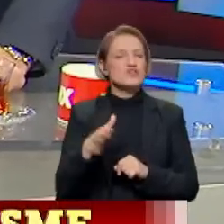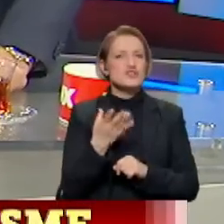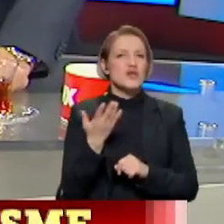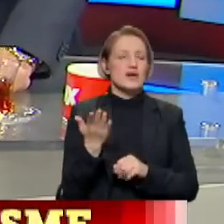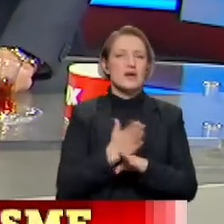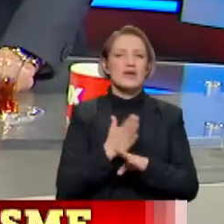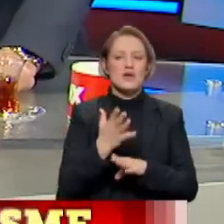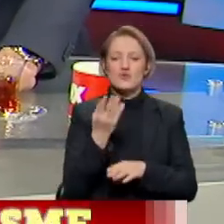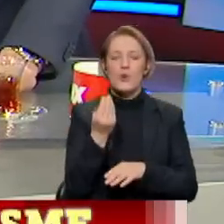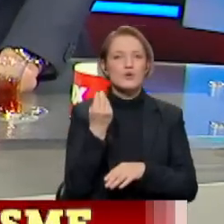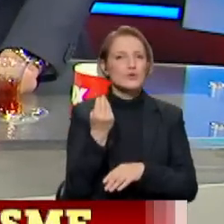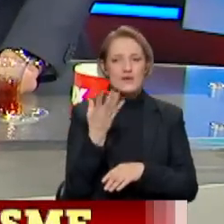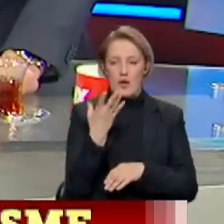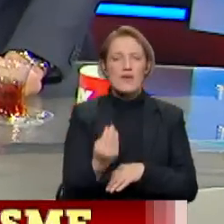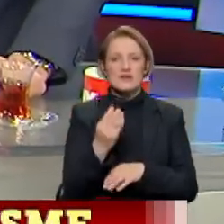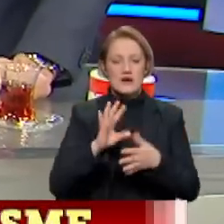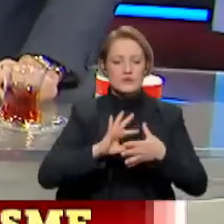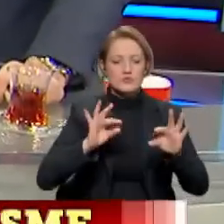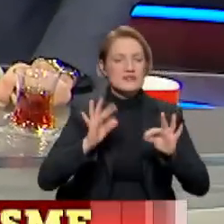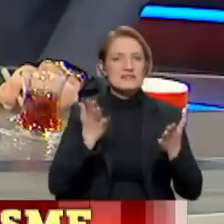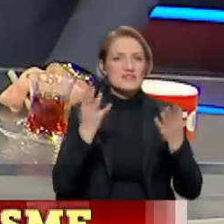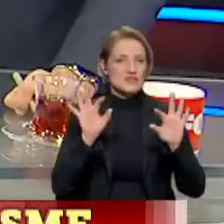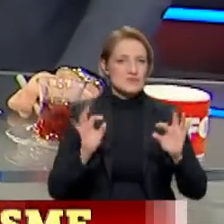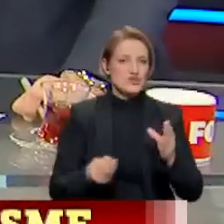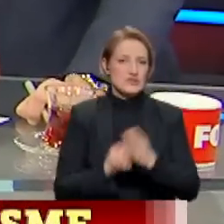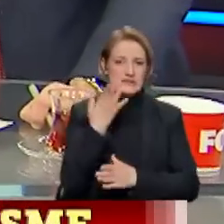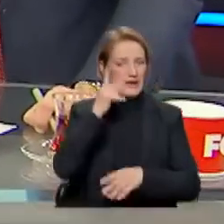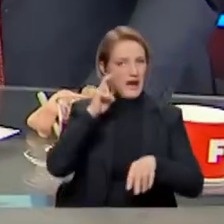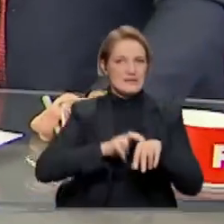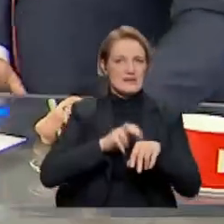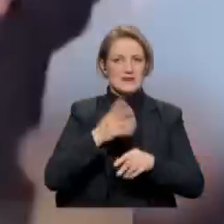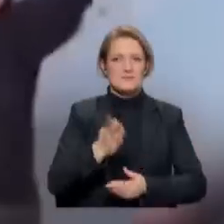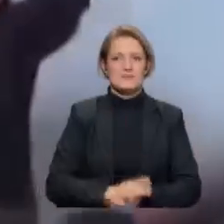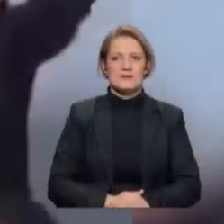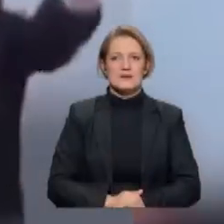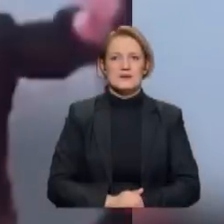şey çok güzel olacak sözü nasıl çıkmıştı, bir hatırlayalım.